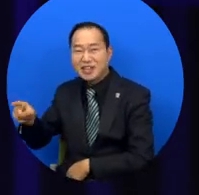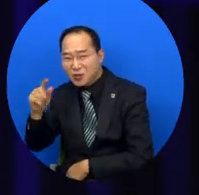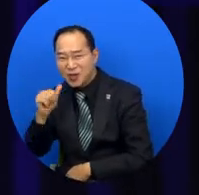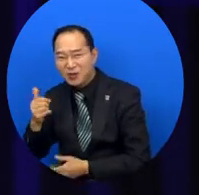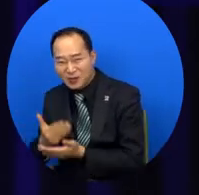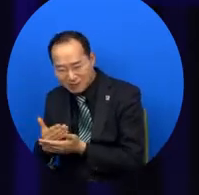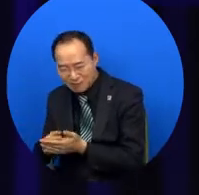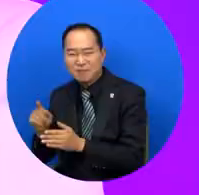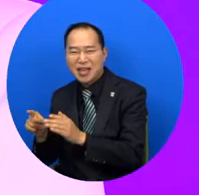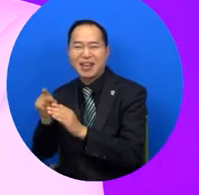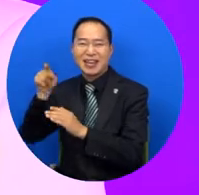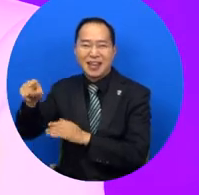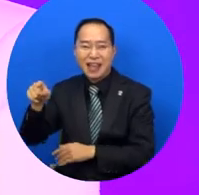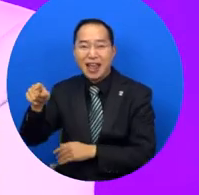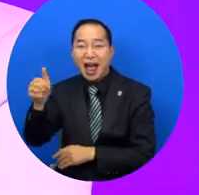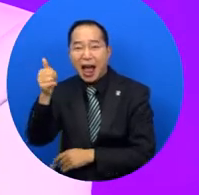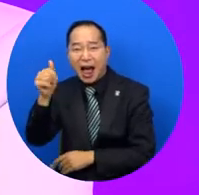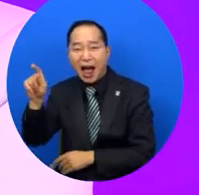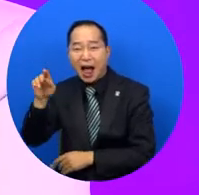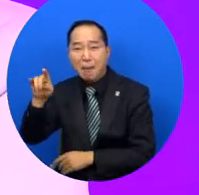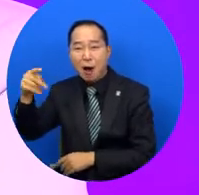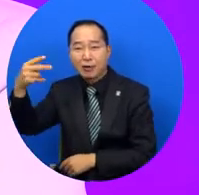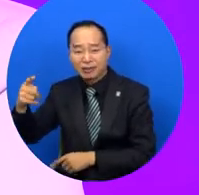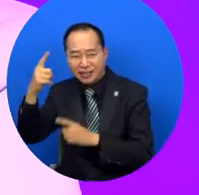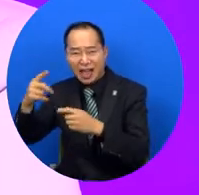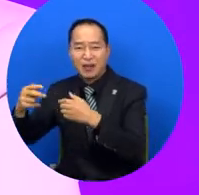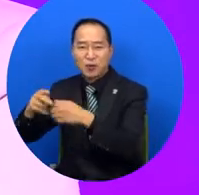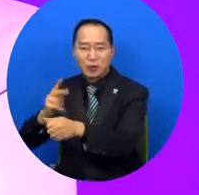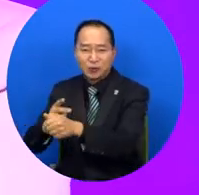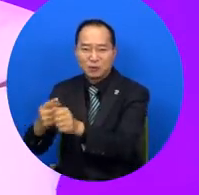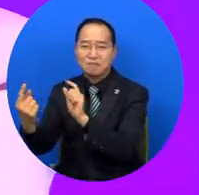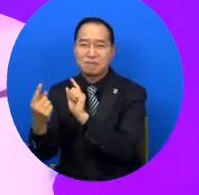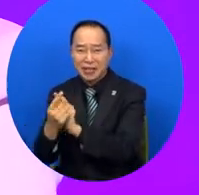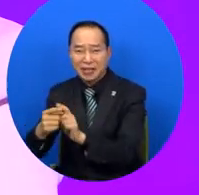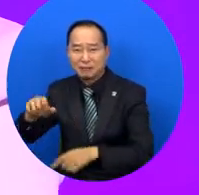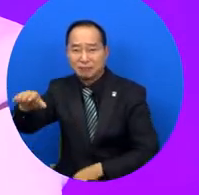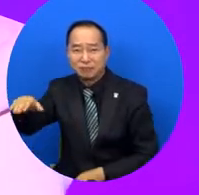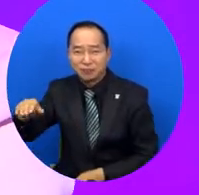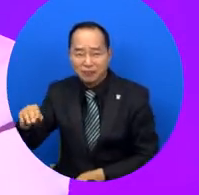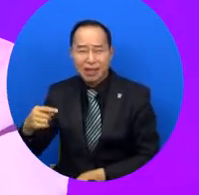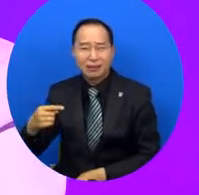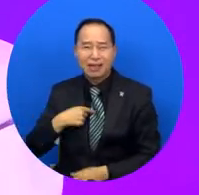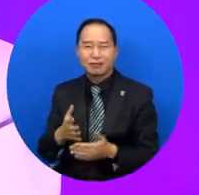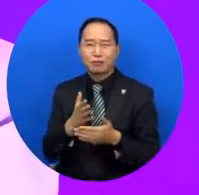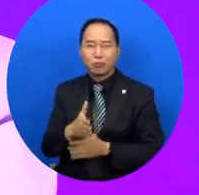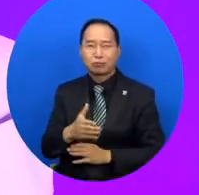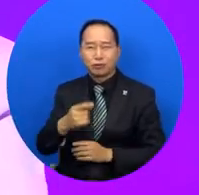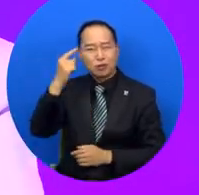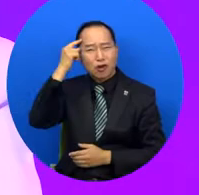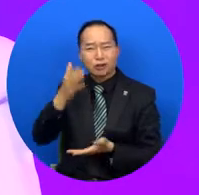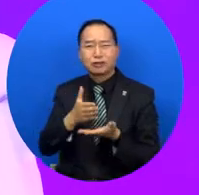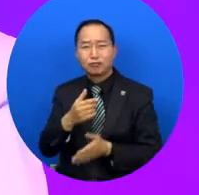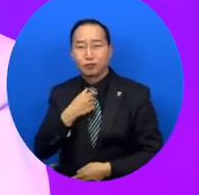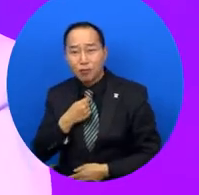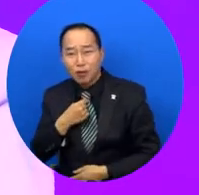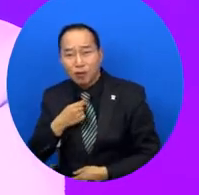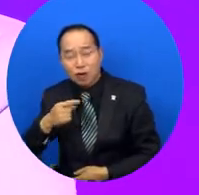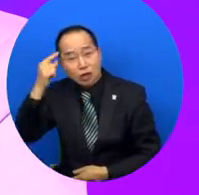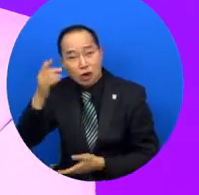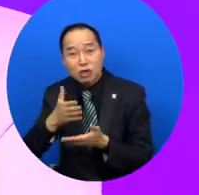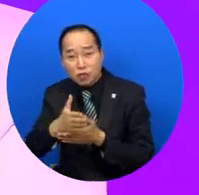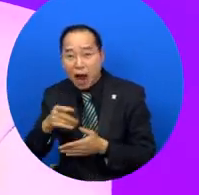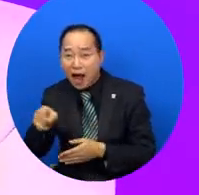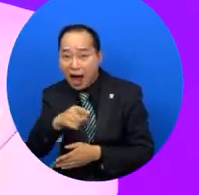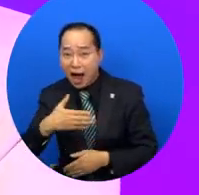했어요. 그랬더니 그분이 그분은 내과잖아. 그래서 내가 가서 물어봤어. 정신과 아시는 분